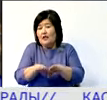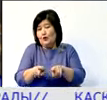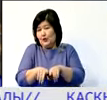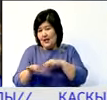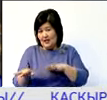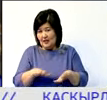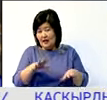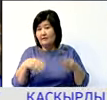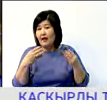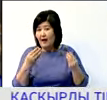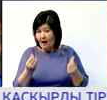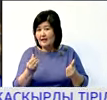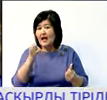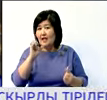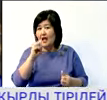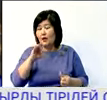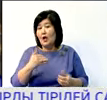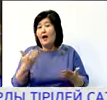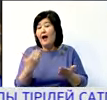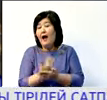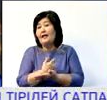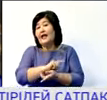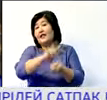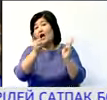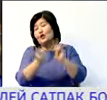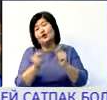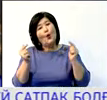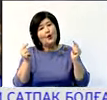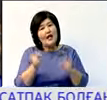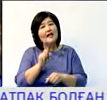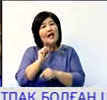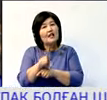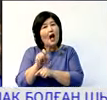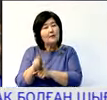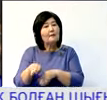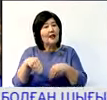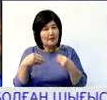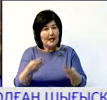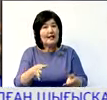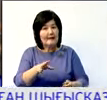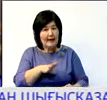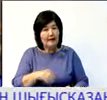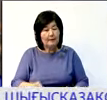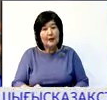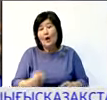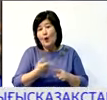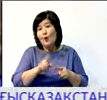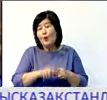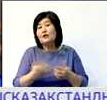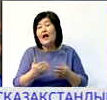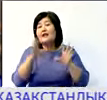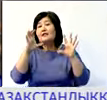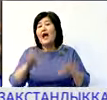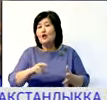дейін қаржы секторын қайта жүктеу туралы нақты тапсырмалар берілген. Осы заң